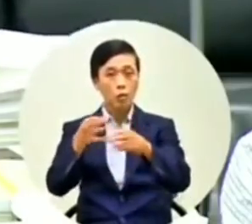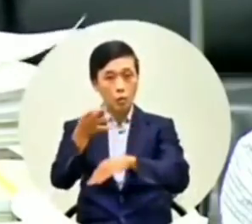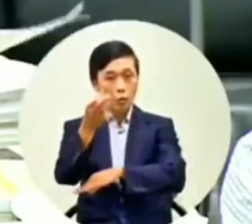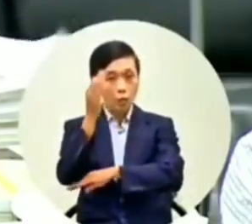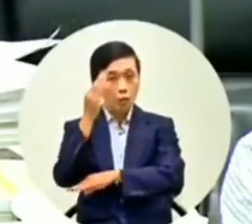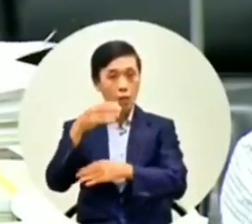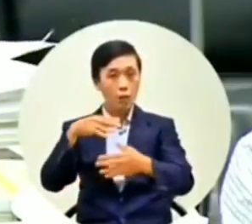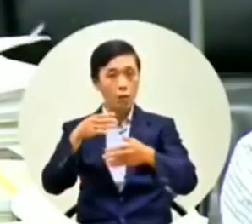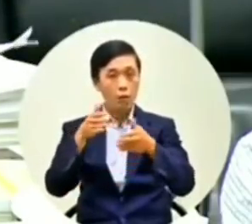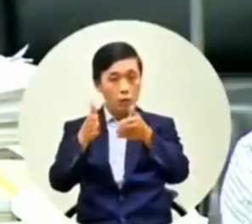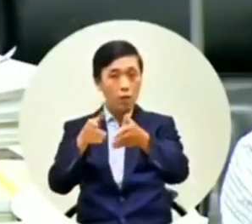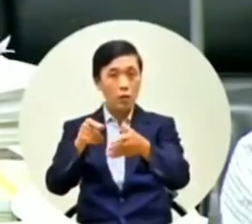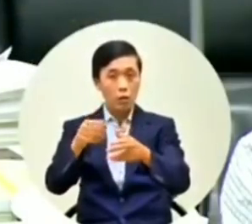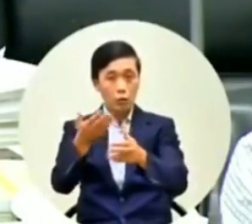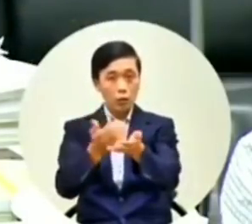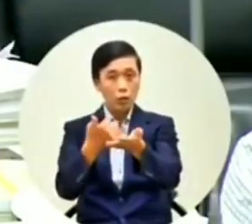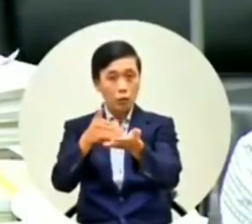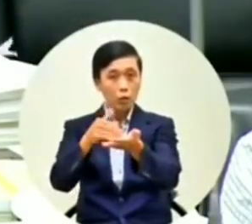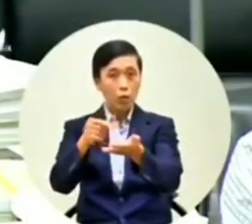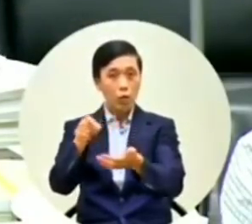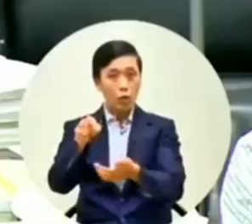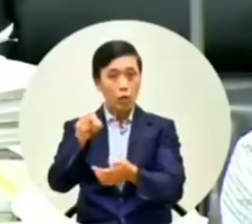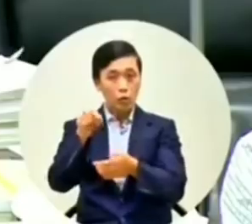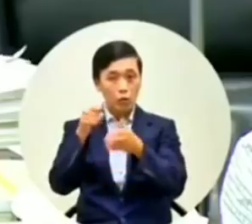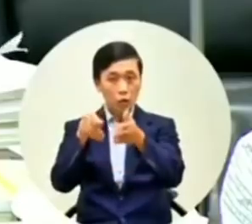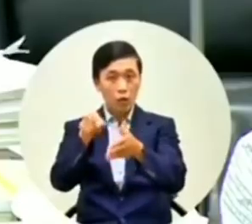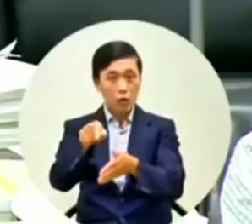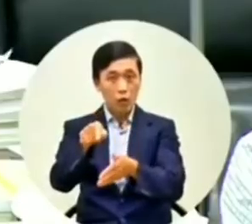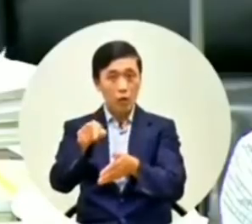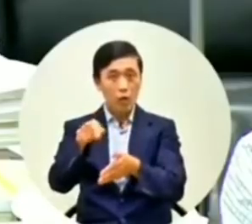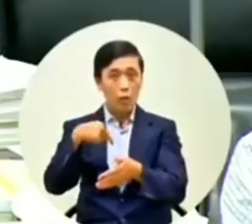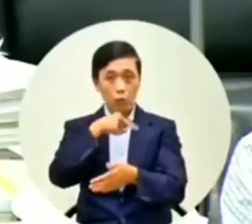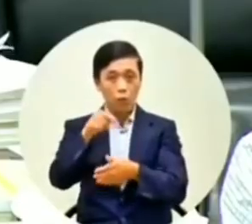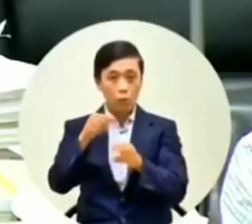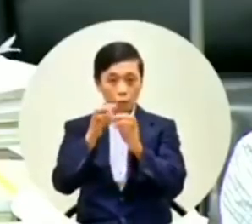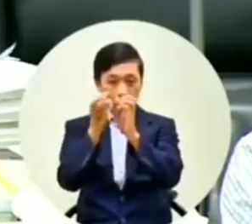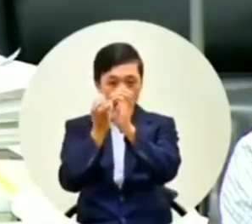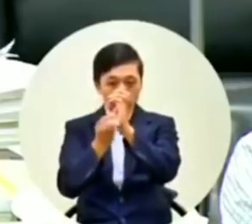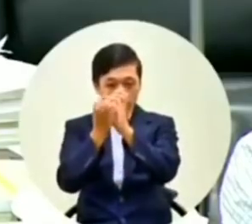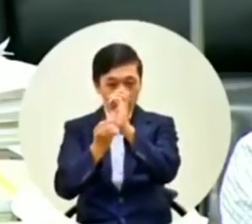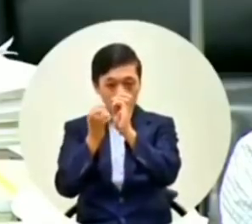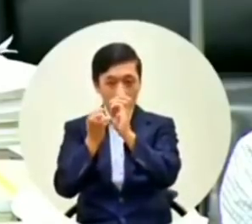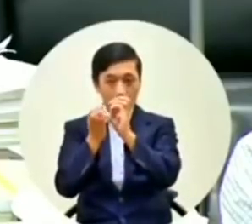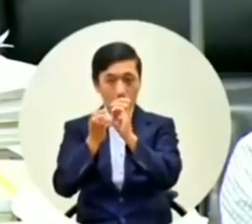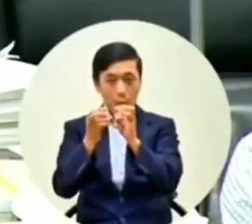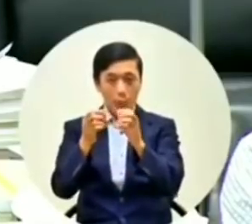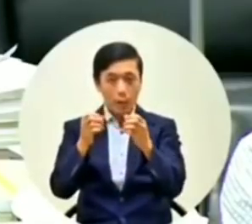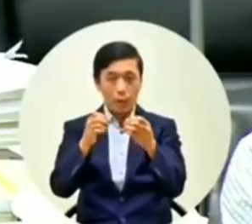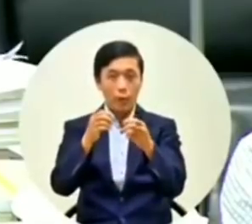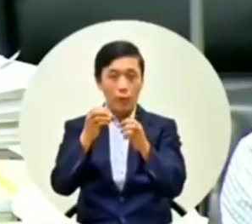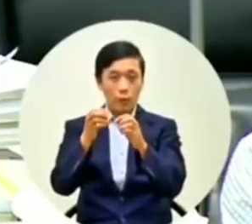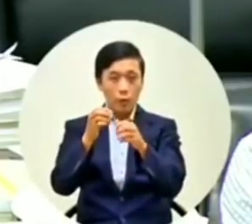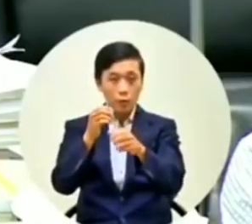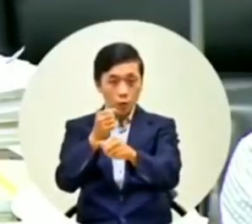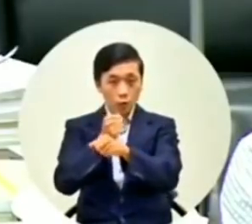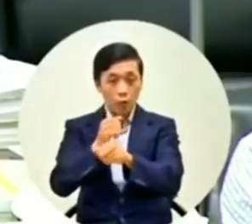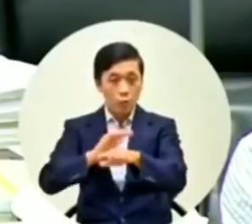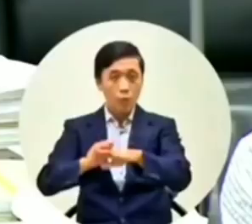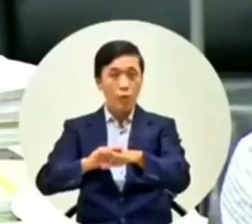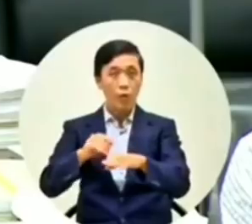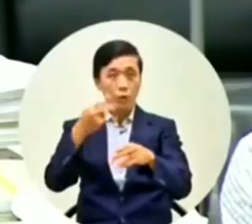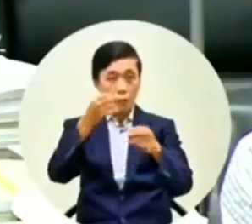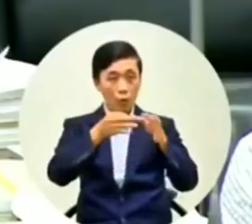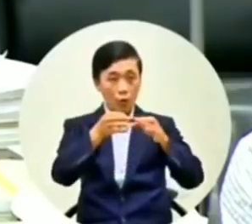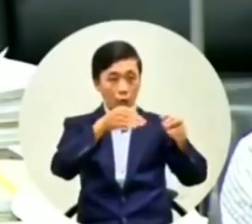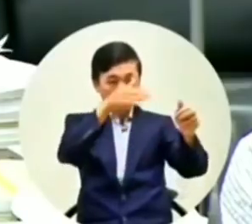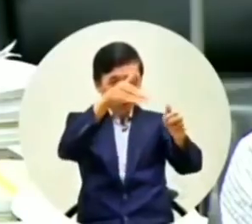哈，这方面的预算呢，我们也都会斤斤计较哈。那我还要讲的就是呢，我们招商的成果也会